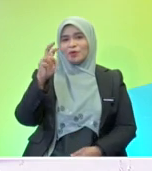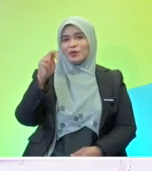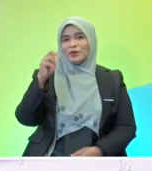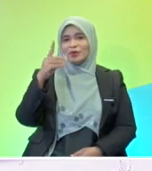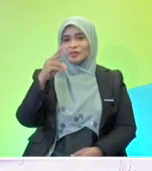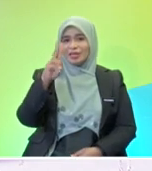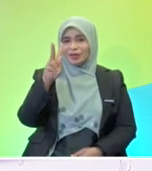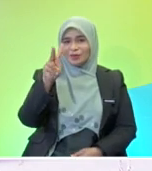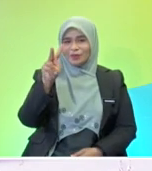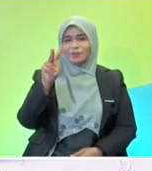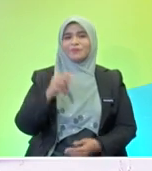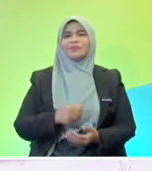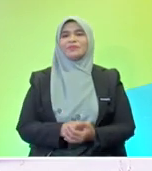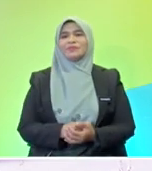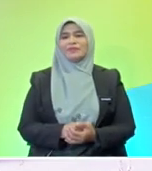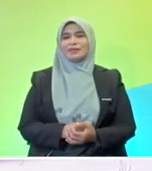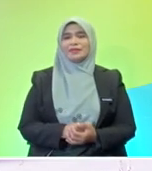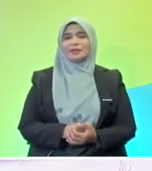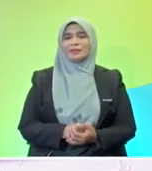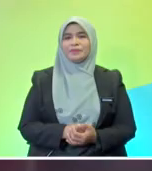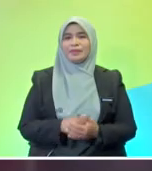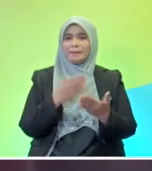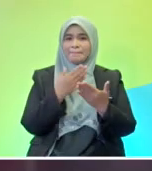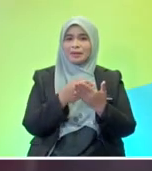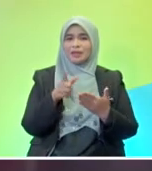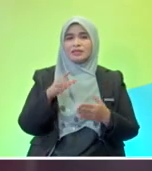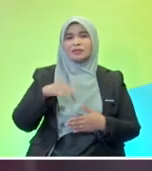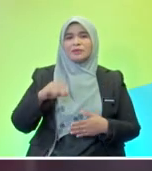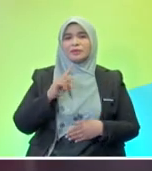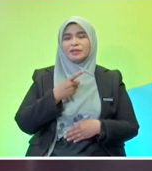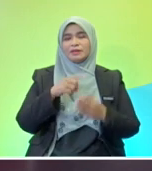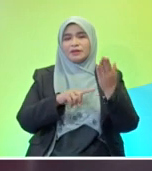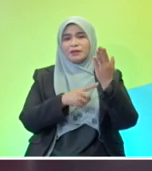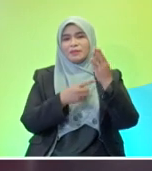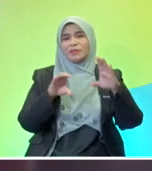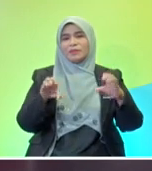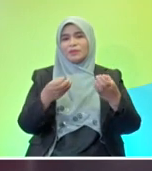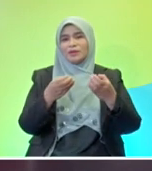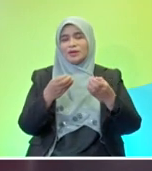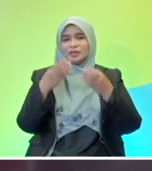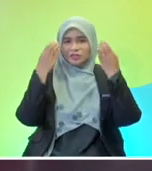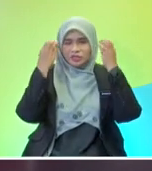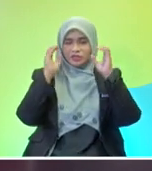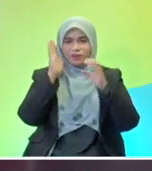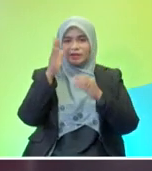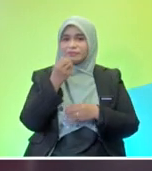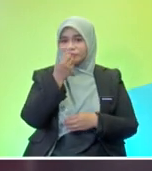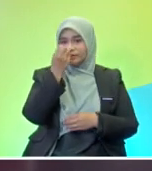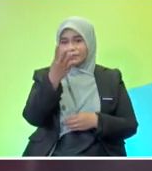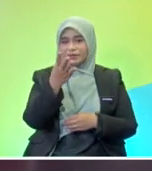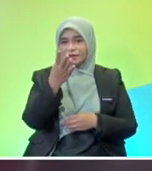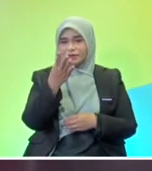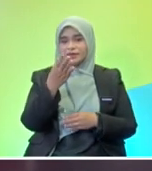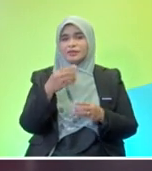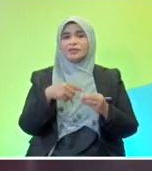Sendok. Baiklah, cikgu. Baiklah. Sebelum kita nak mula buat ni, cikgu akan terangkan sikitlah bahasa seni